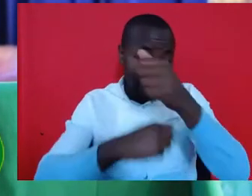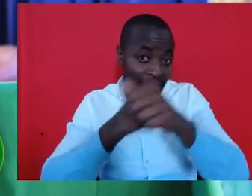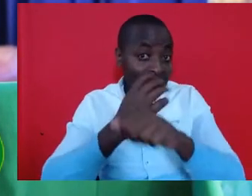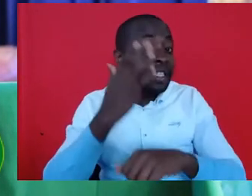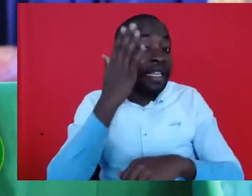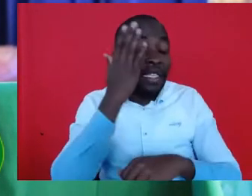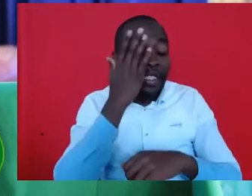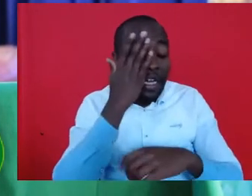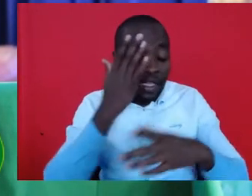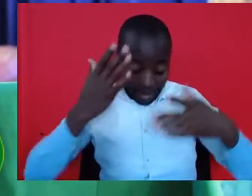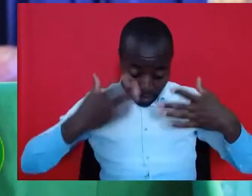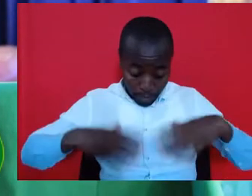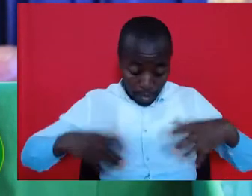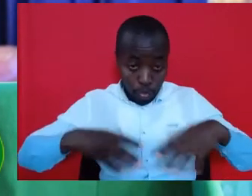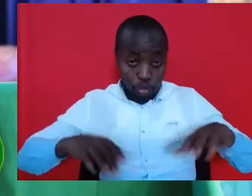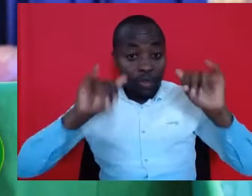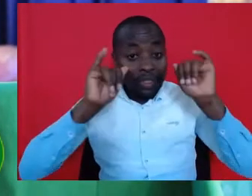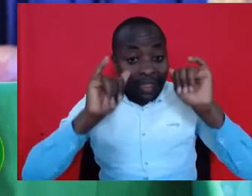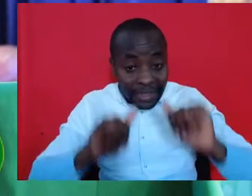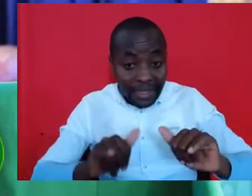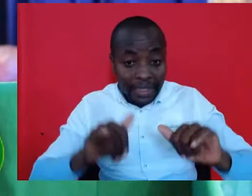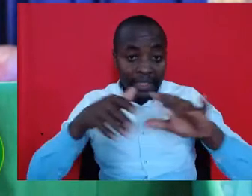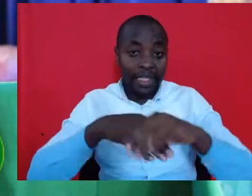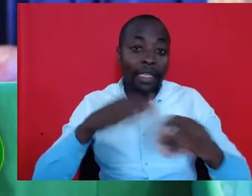walikaa katika nchi ya Babiloni.